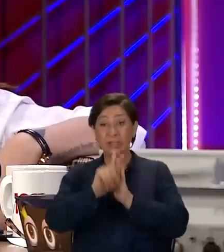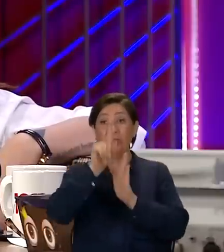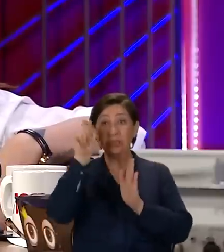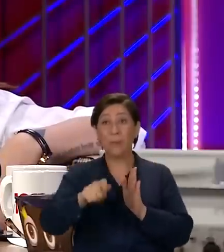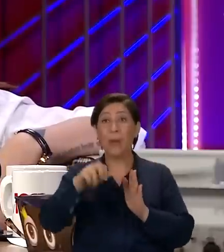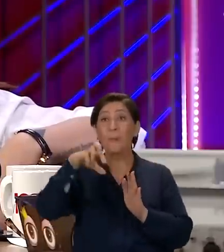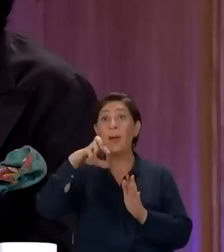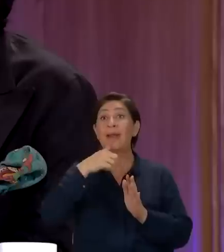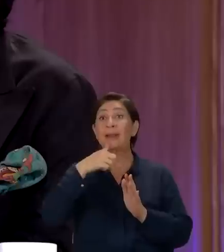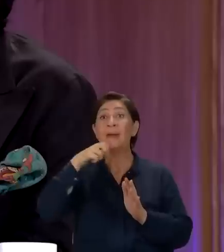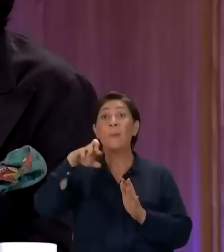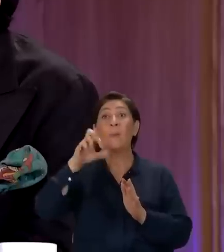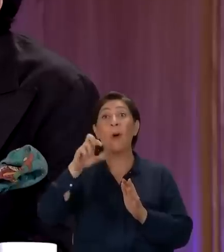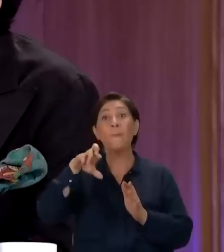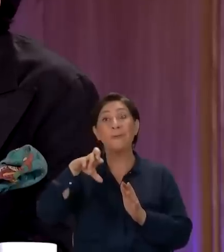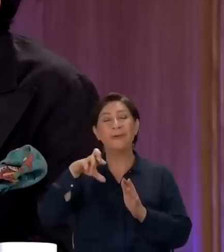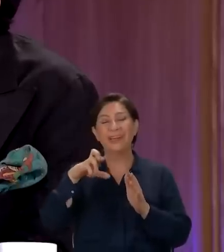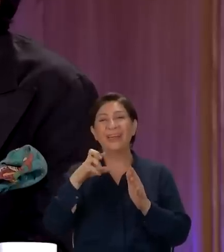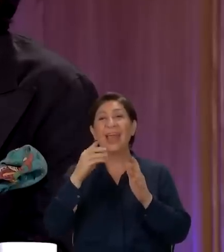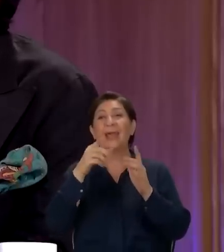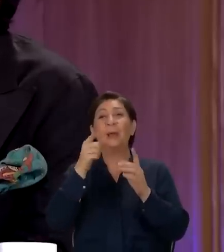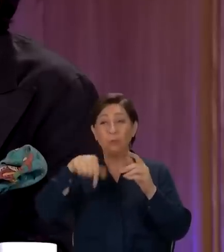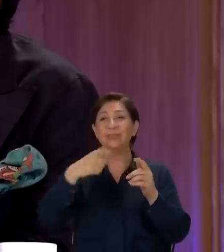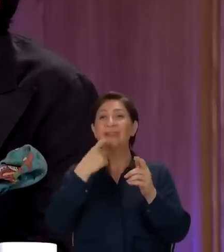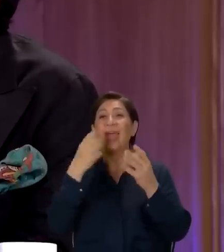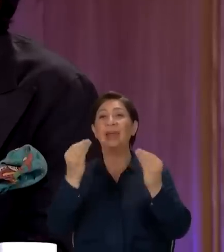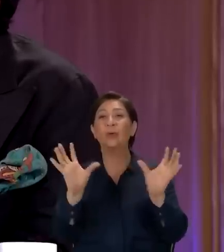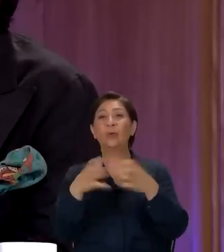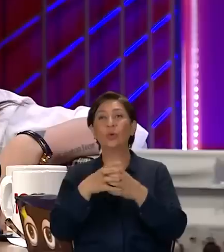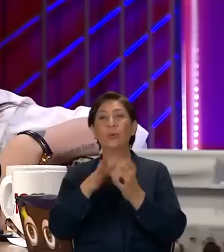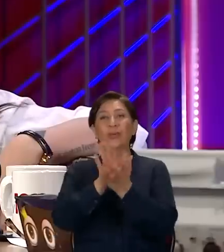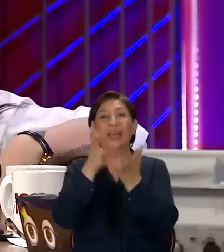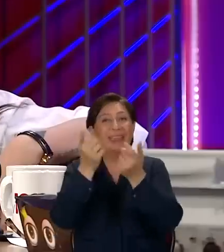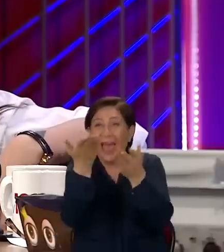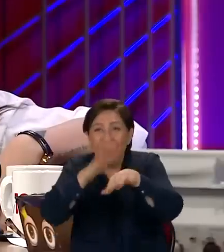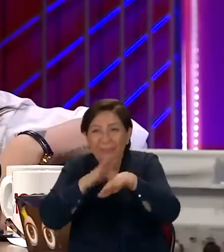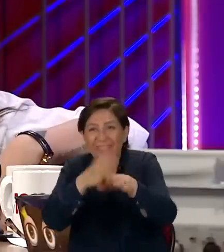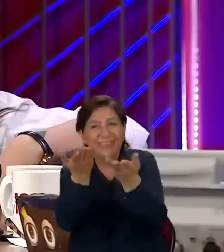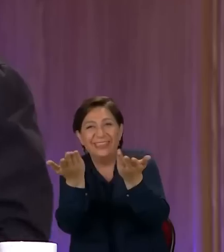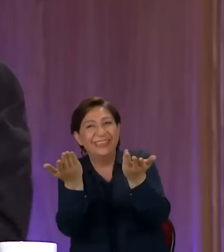ödülünü aldım. Ne yaptığın için en iyi grup ödülünü aldın?